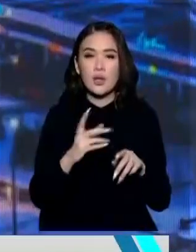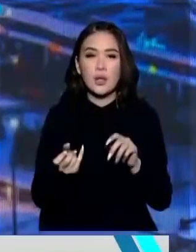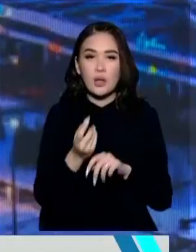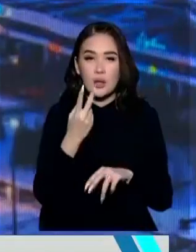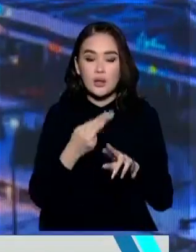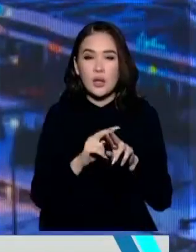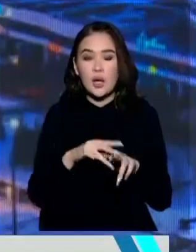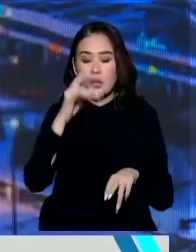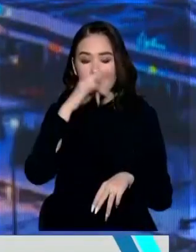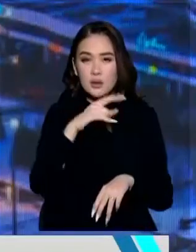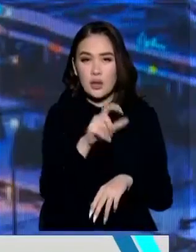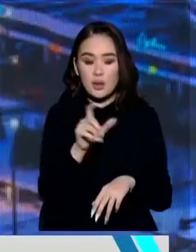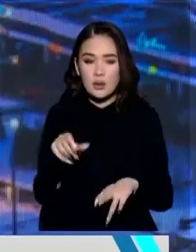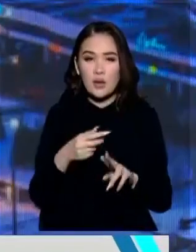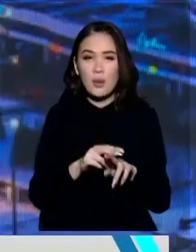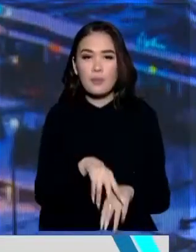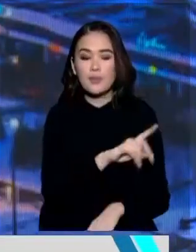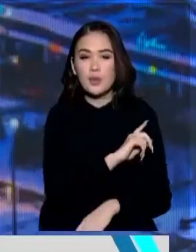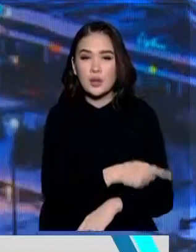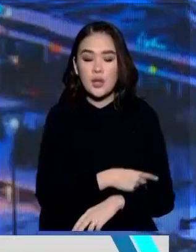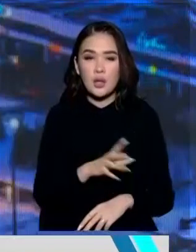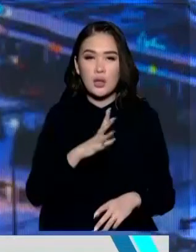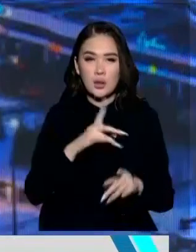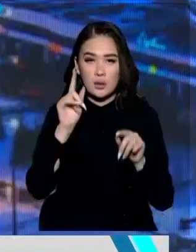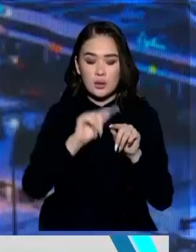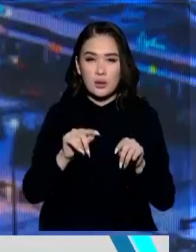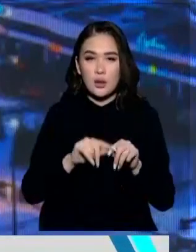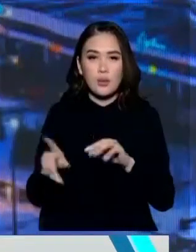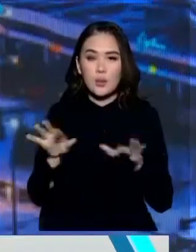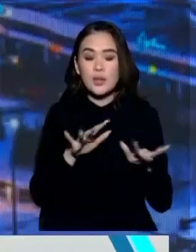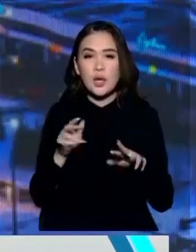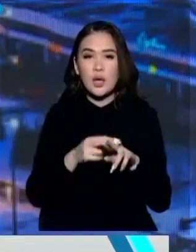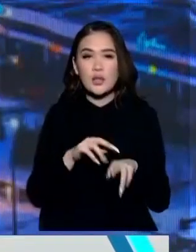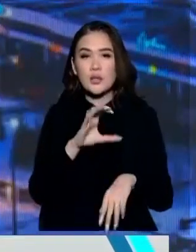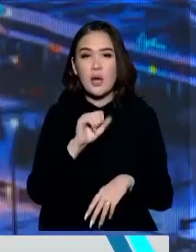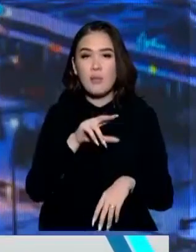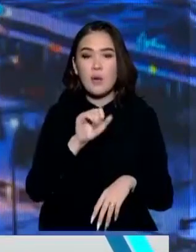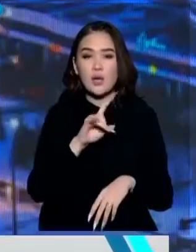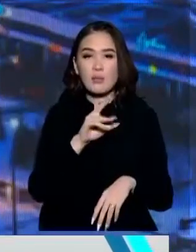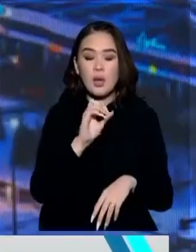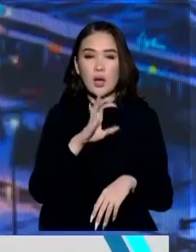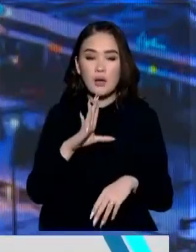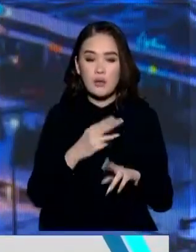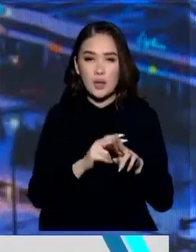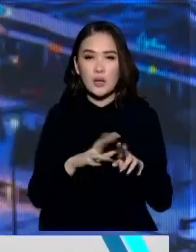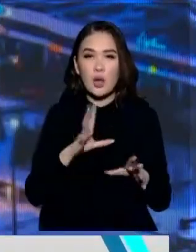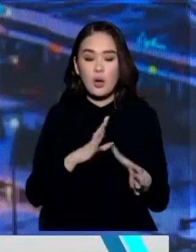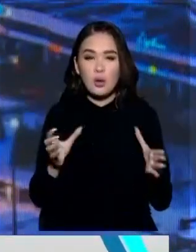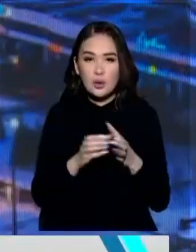шыққан қазақстандықтарымыз, отандастарымыз мықты лабораторияларды басқарып отырған. Мысалы, Марат Сапарбаев деген кісі біздің